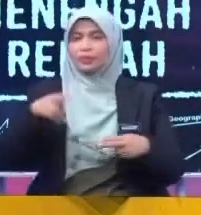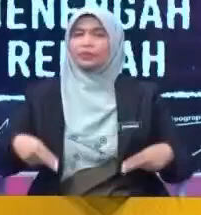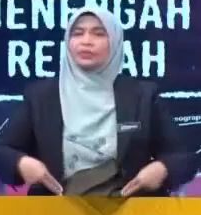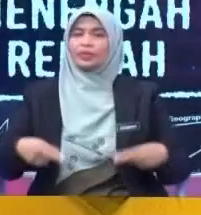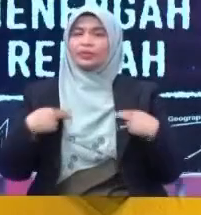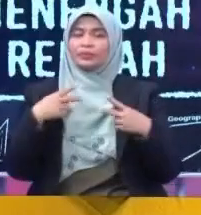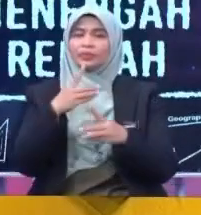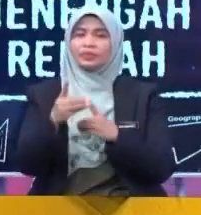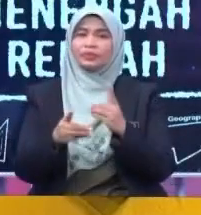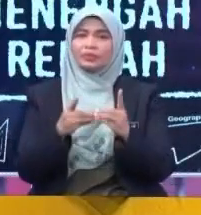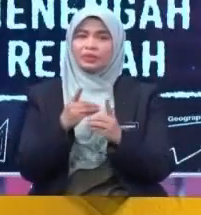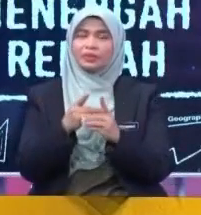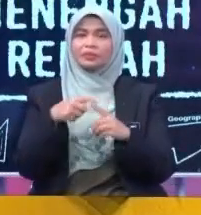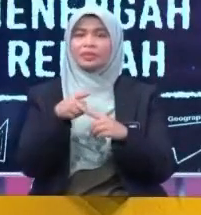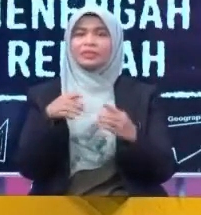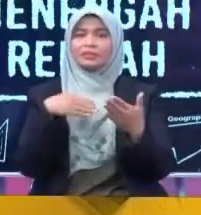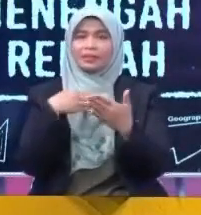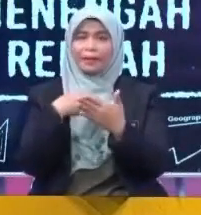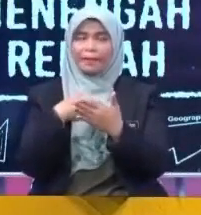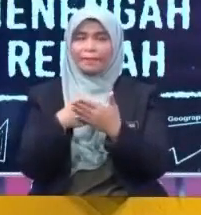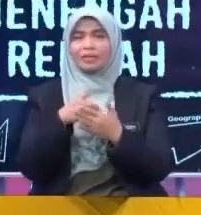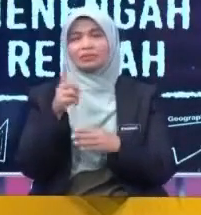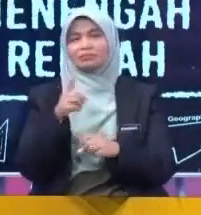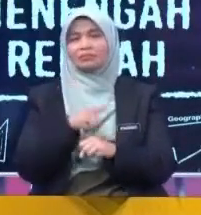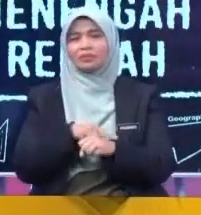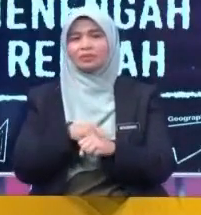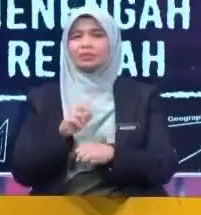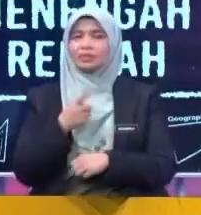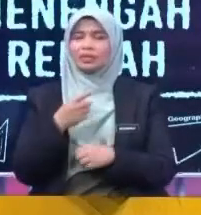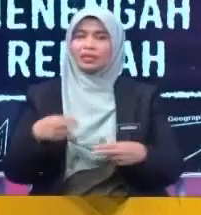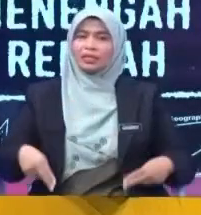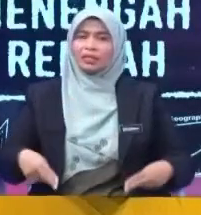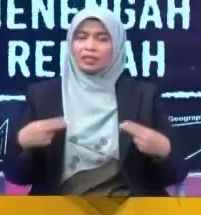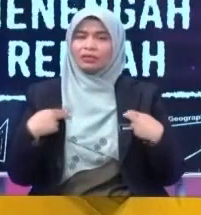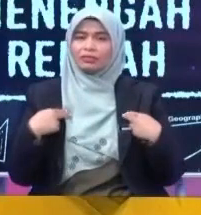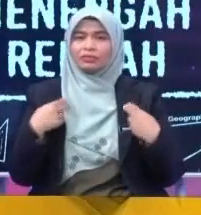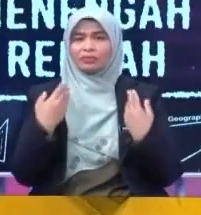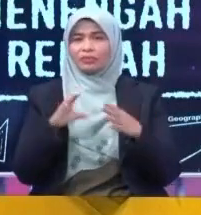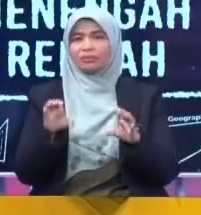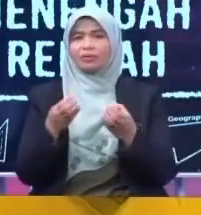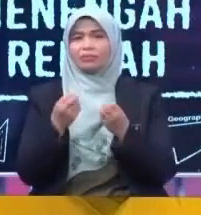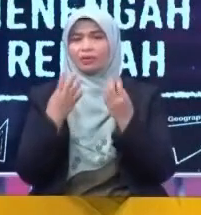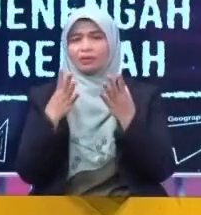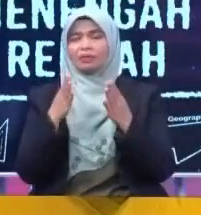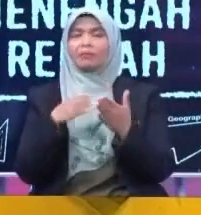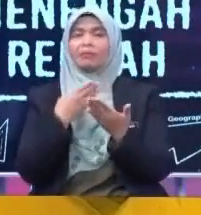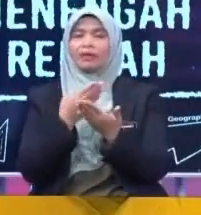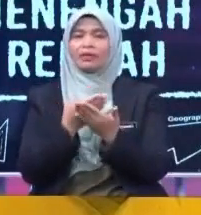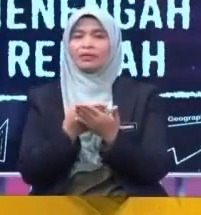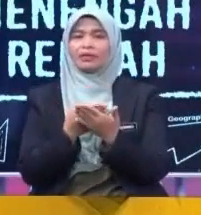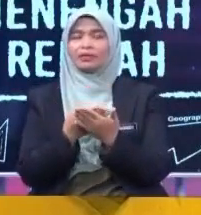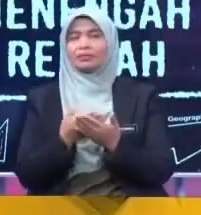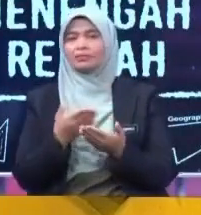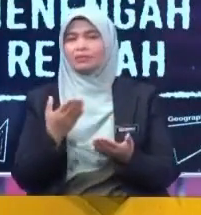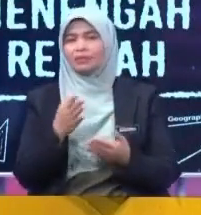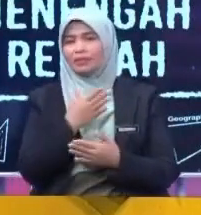juga, bila sampai satu masa kan kita hidup, kita dah buat banyak kebaikan, lepas tu mungkin kadang-kadang kita